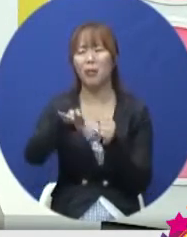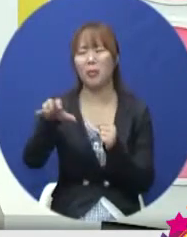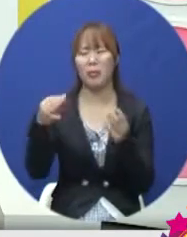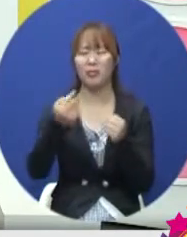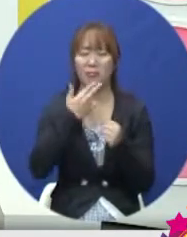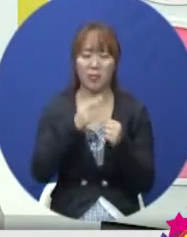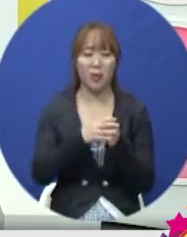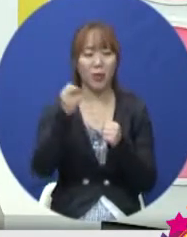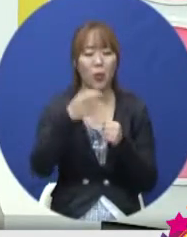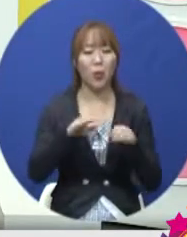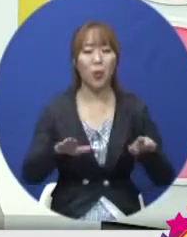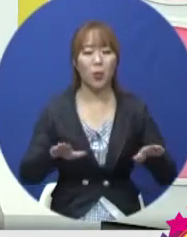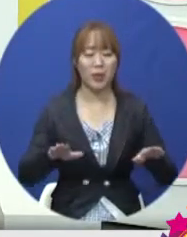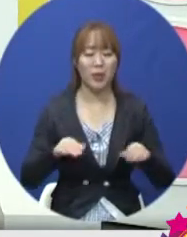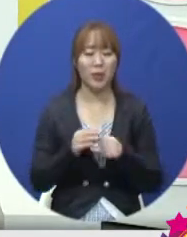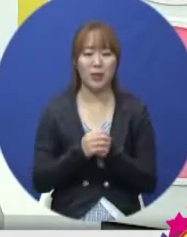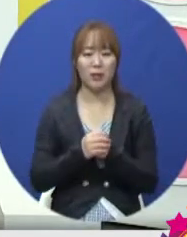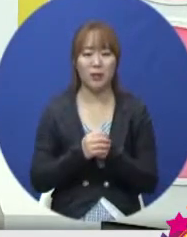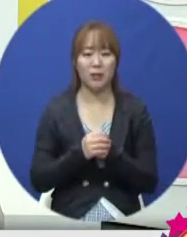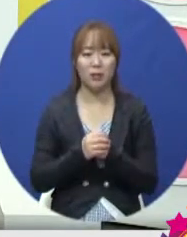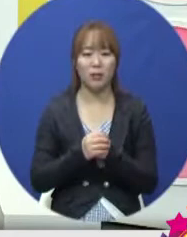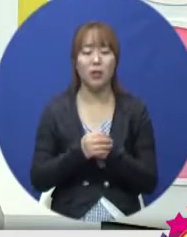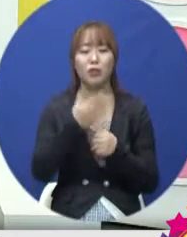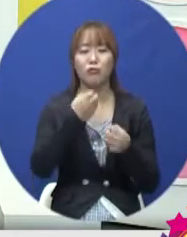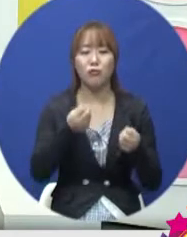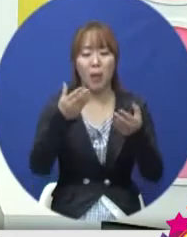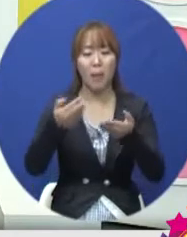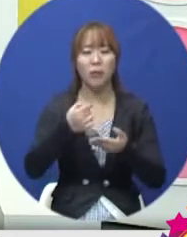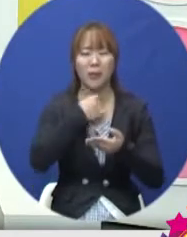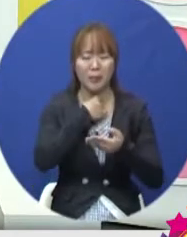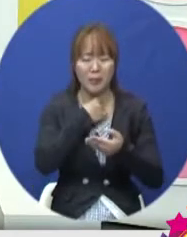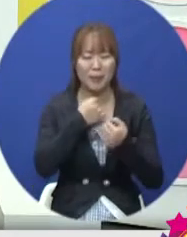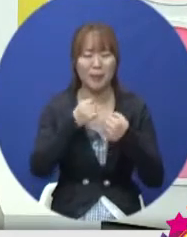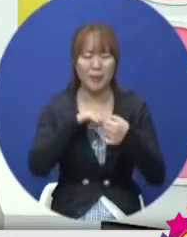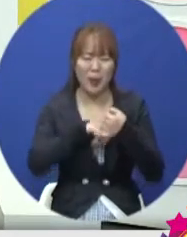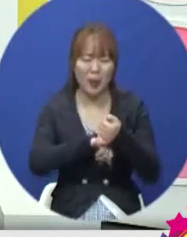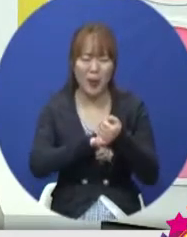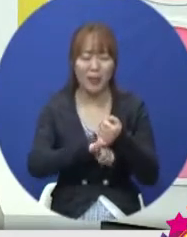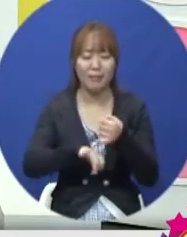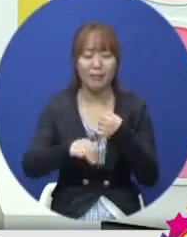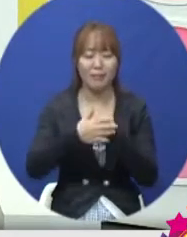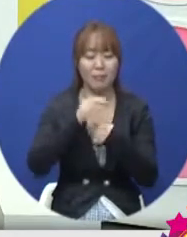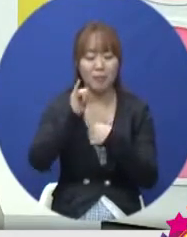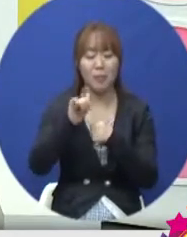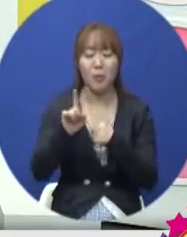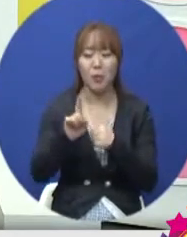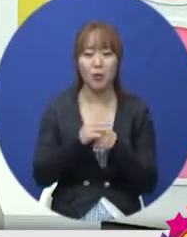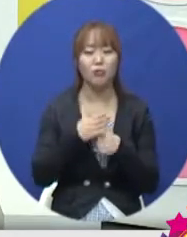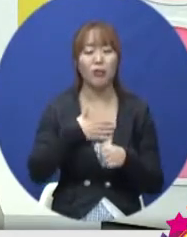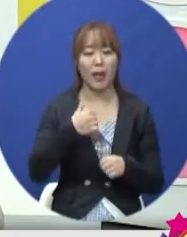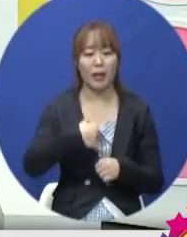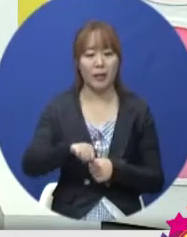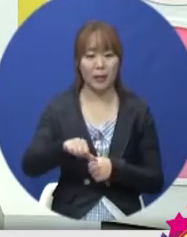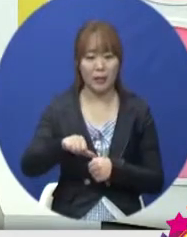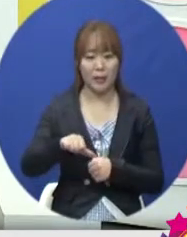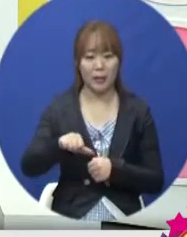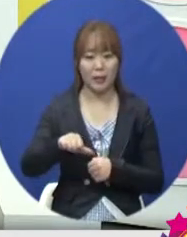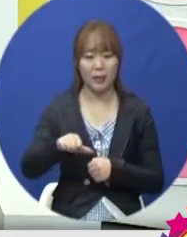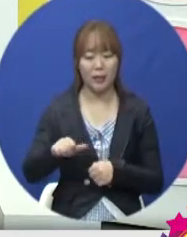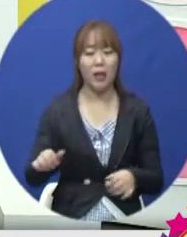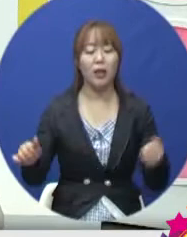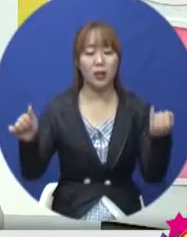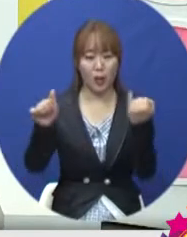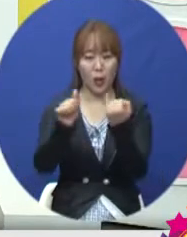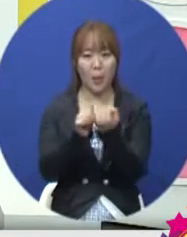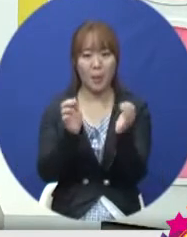없어. 저기 오늘은 꼭 네. 축하받고 싶은 일이 있어서 전화드렸어요. 네네, 말씀하세요. 네네. 아, 우리 아들이 결혼한 지